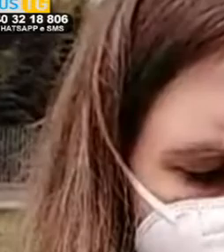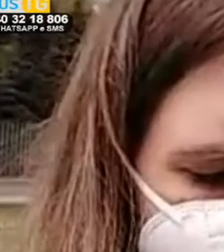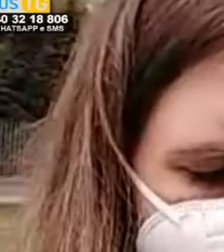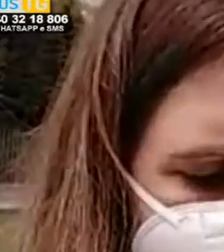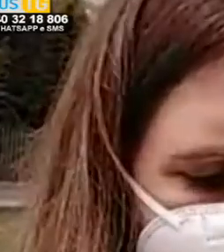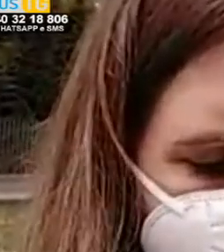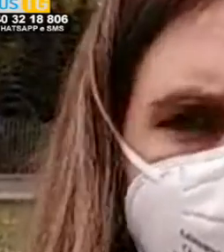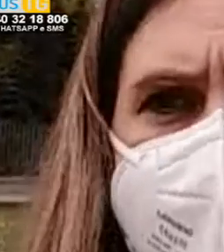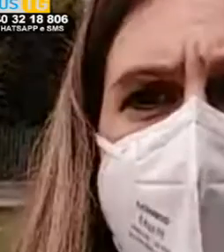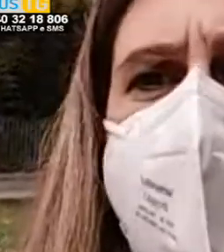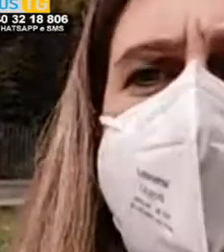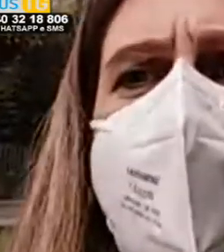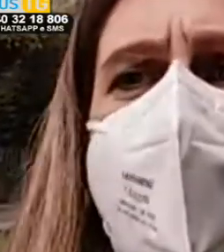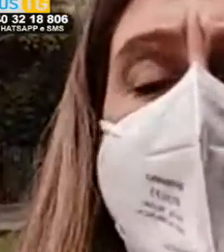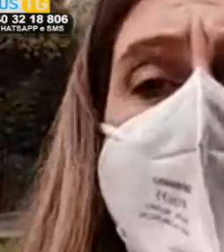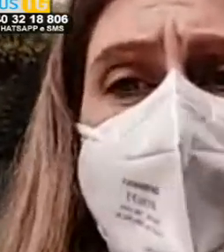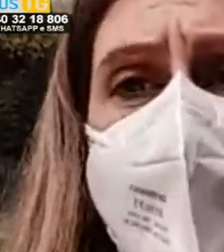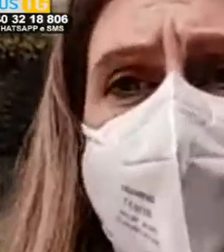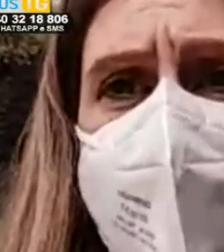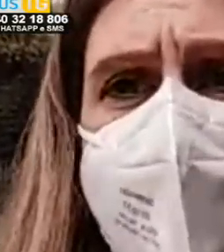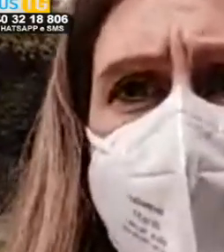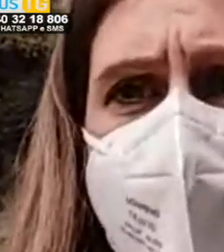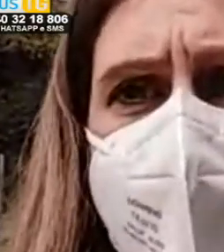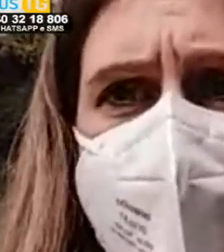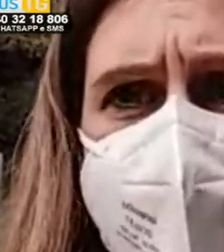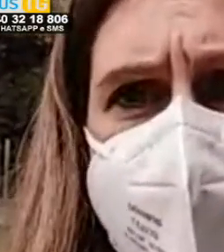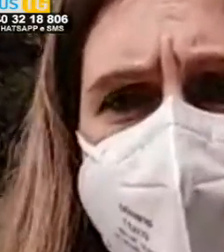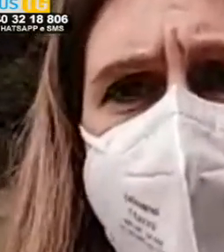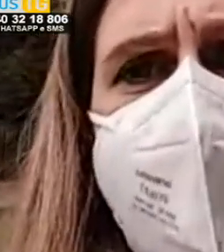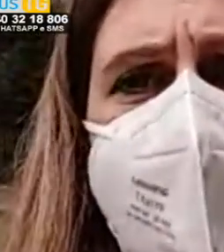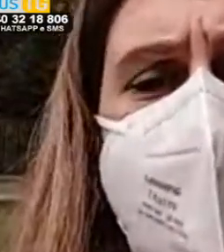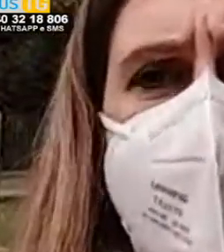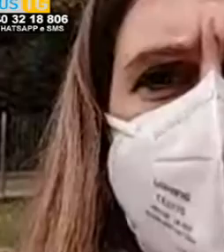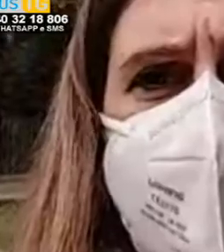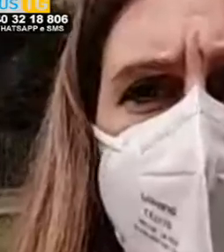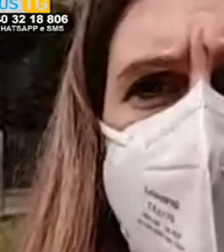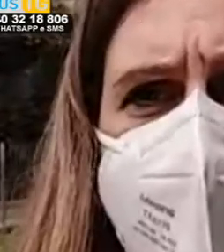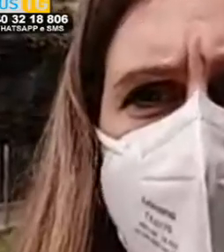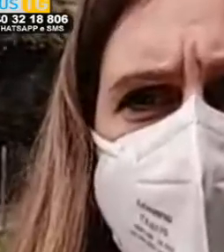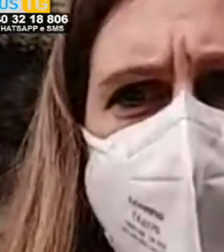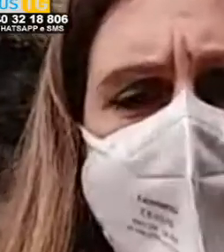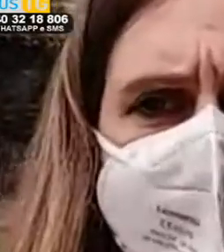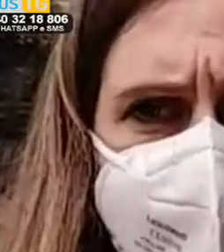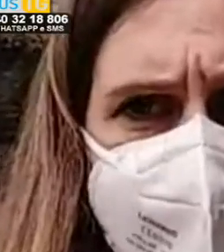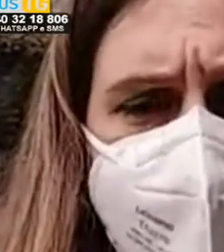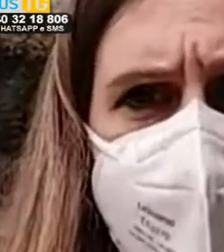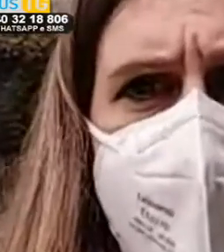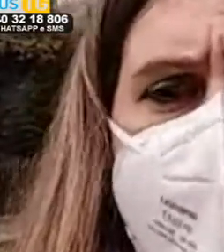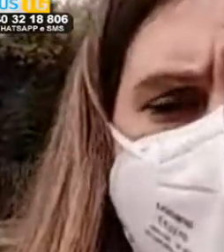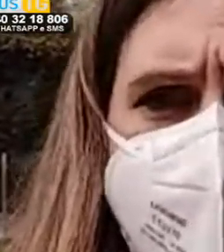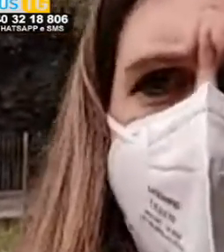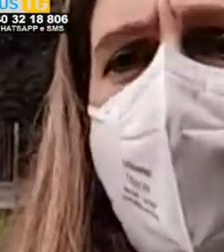Sono circa 10.000 quelle che ancora mancano all'appello per essere vaccinate con la prima dose di